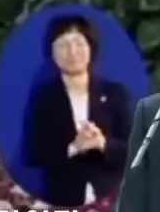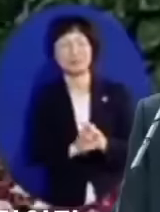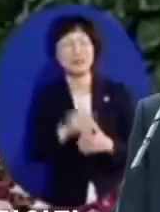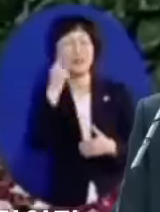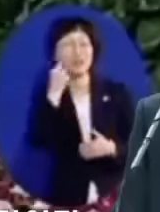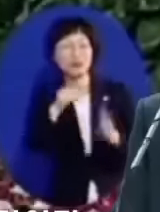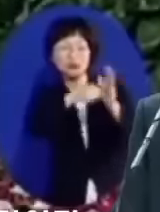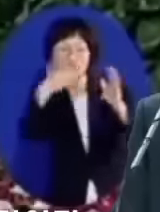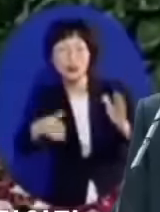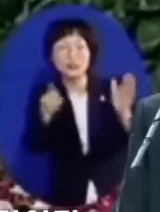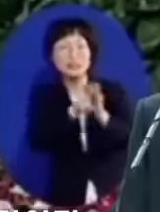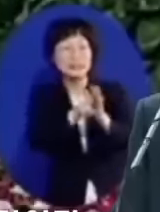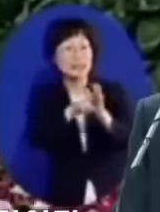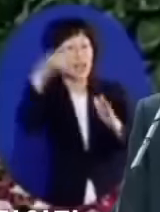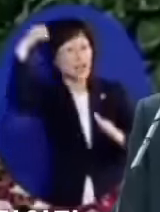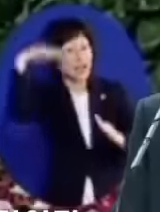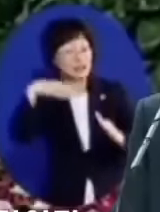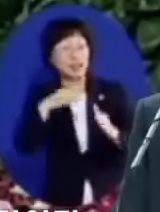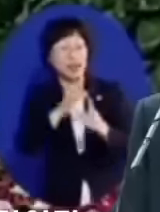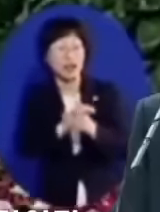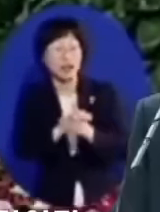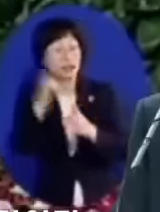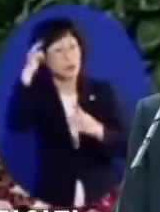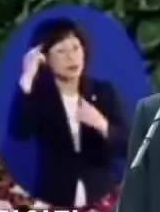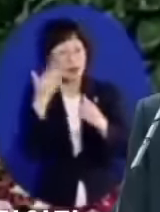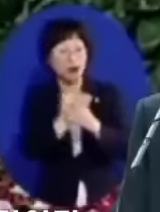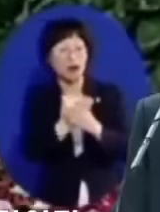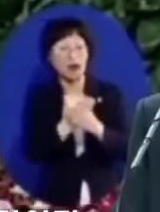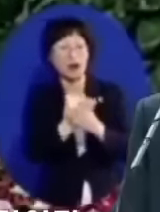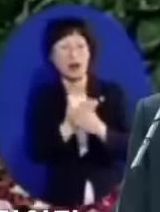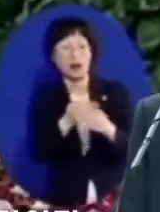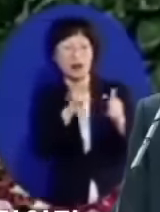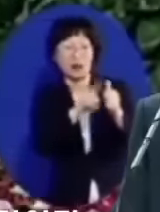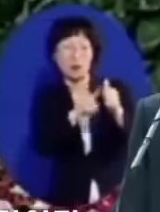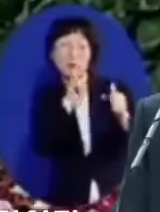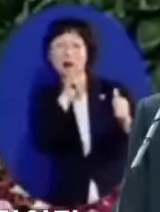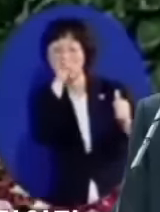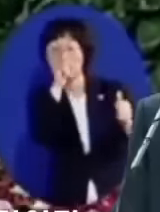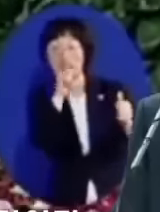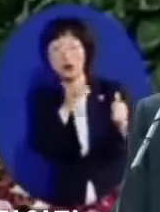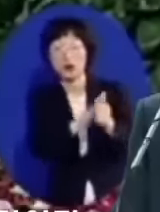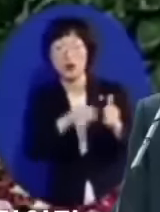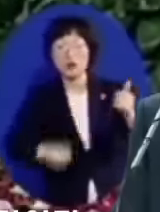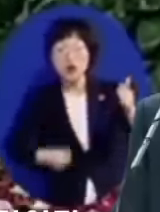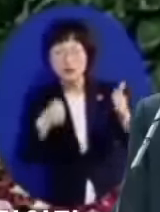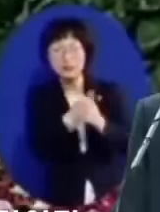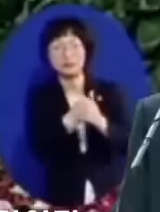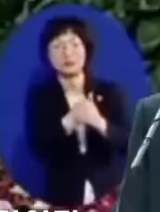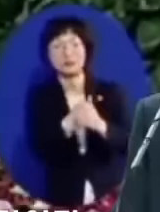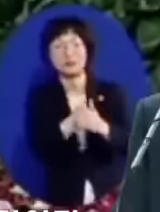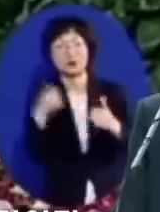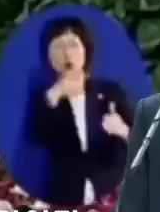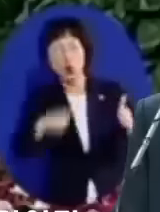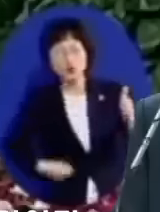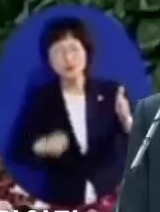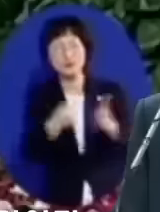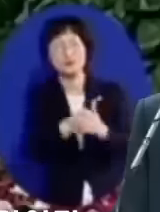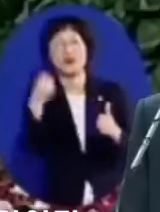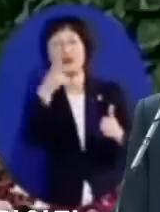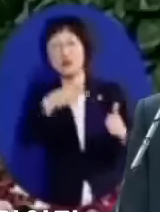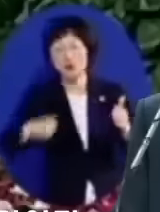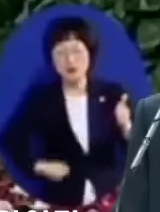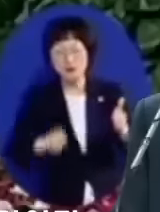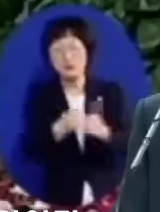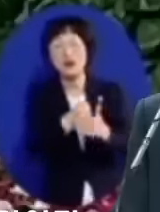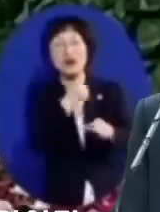유명한 신학자였던 우치무라 간조는 결심이란 제목의 글에서 이렇게 말했습니다. 결심 또 결심, 결심을 하는